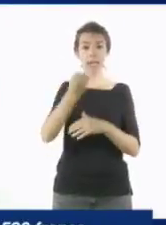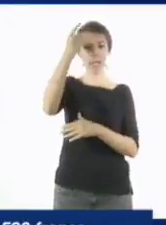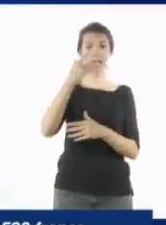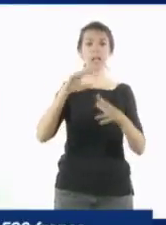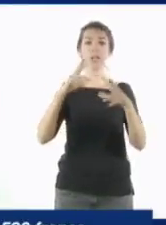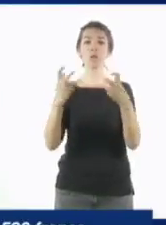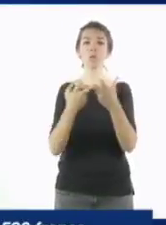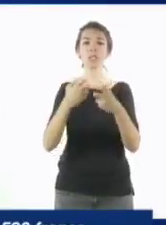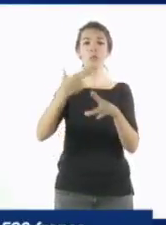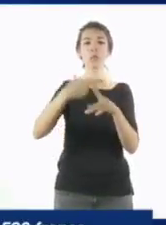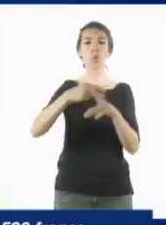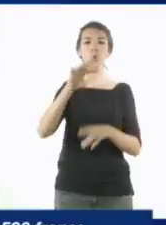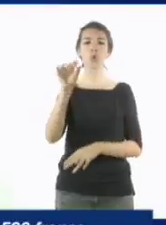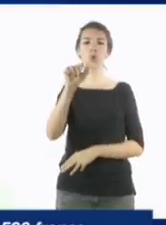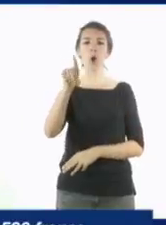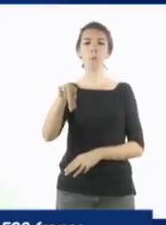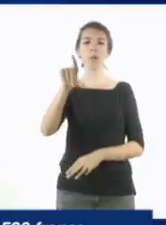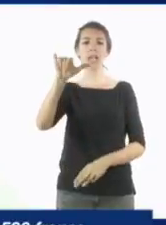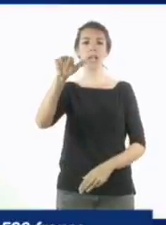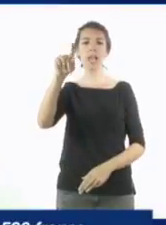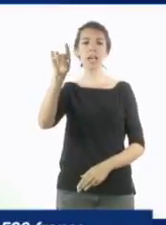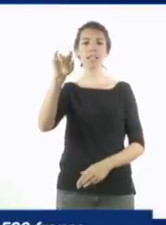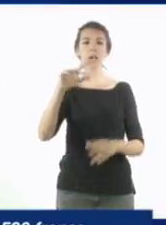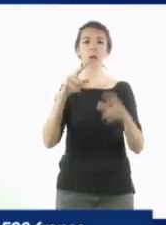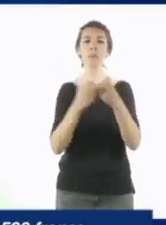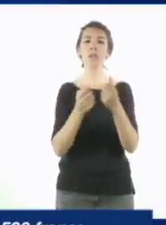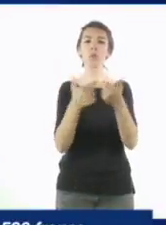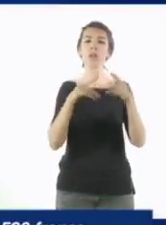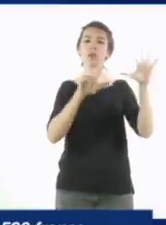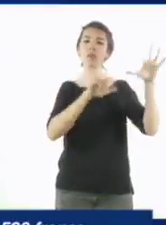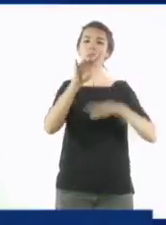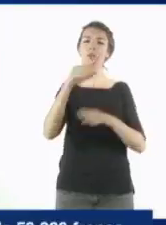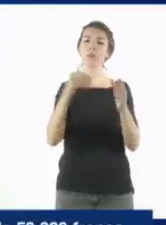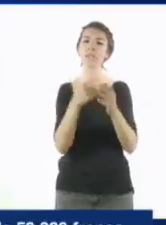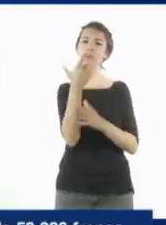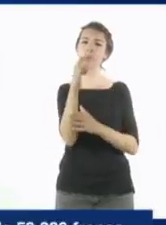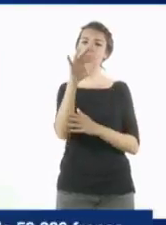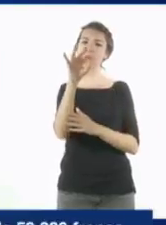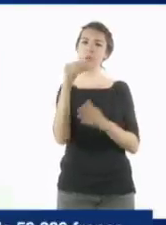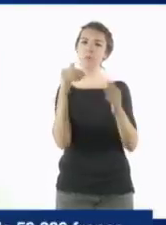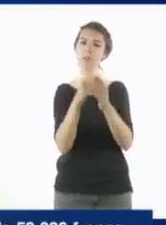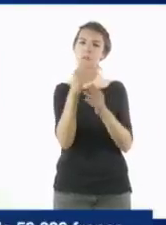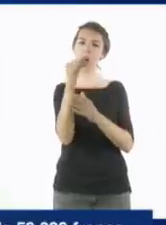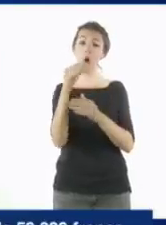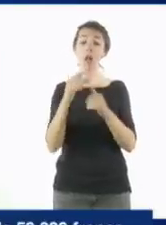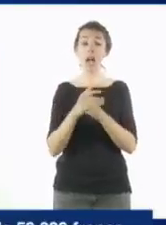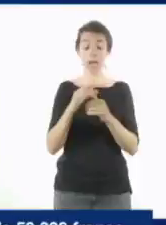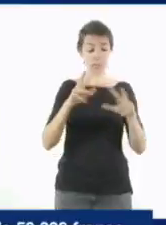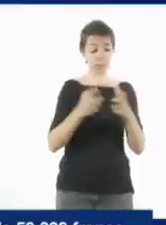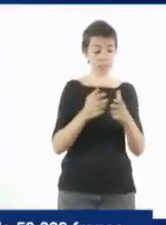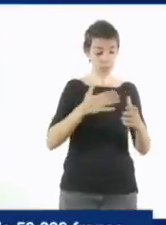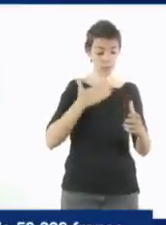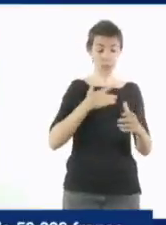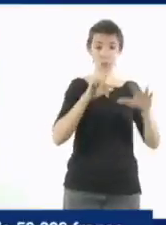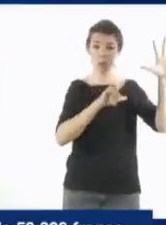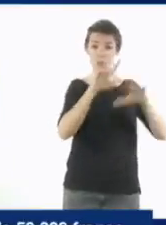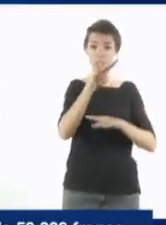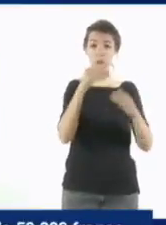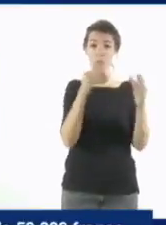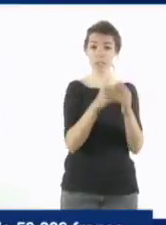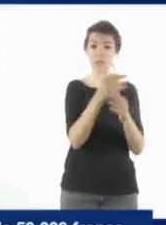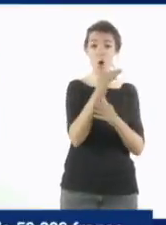donc le tarif Top Light, qu'on a à 74 520 francs à l'heure actuelle. 74 000 francs en tarif Top Light, moins de 50